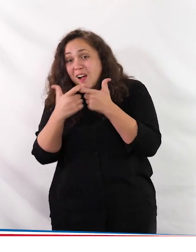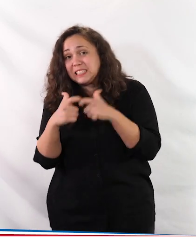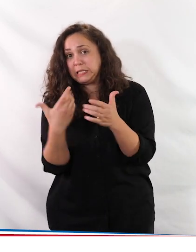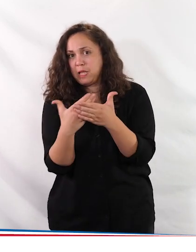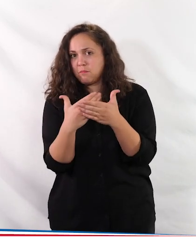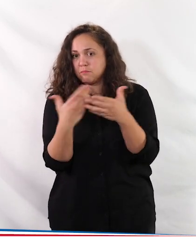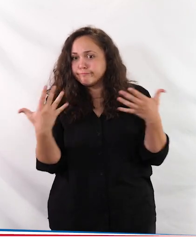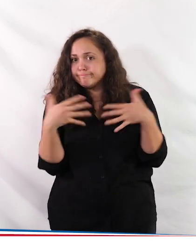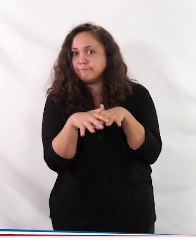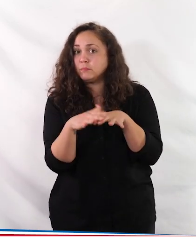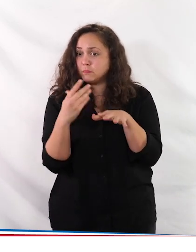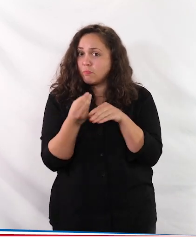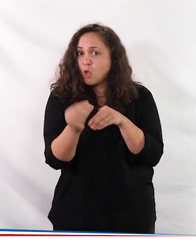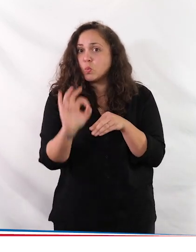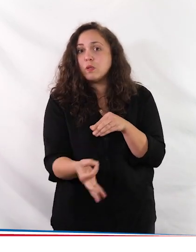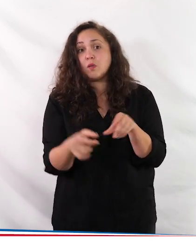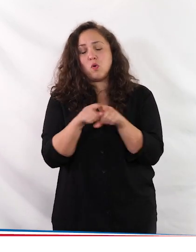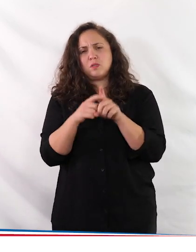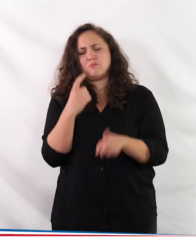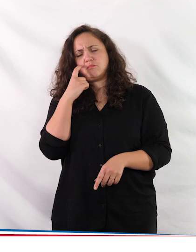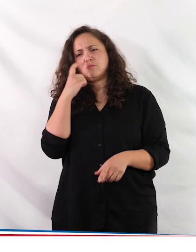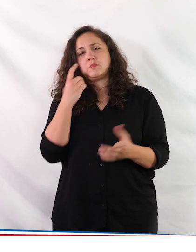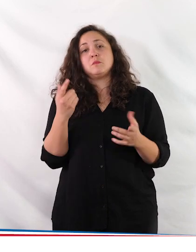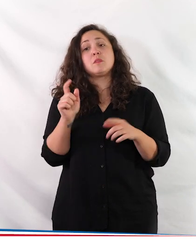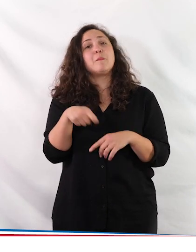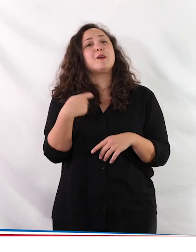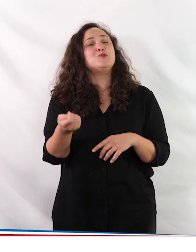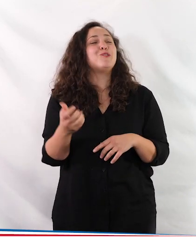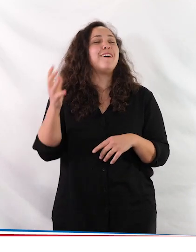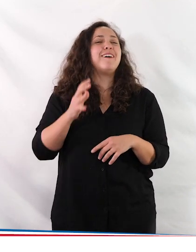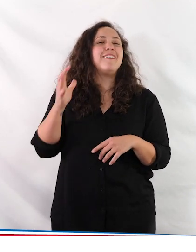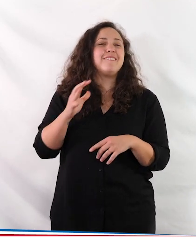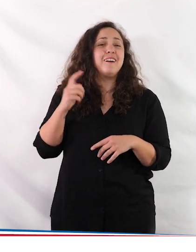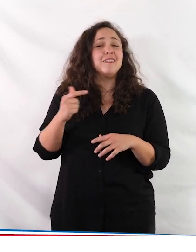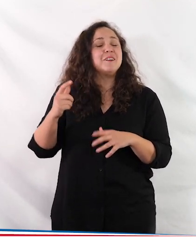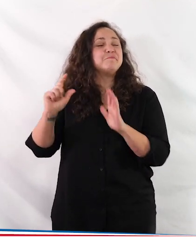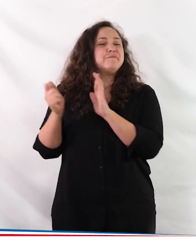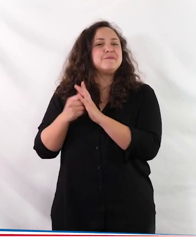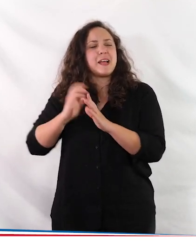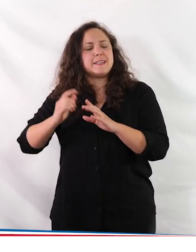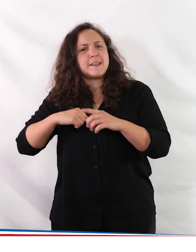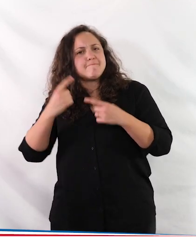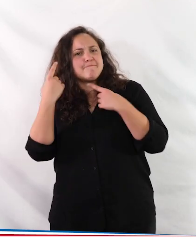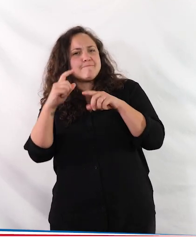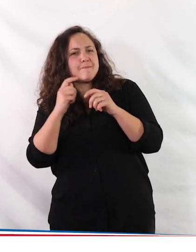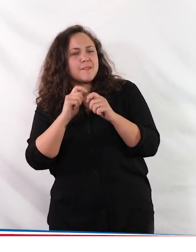par l'accessibilité du logement. Et en fait, on s'aperçoit aussi, évidemment, c'est l'argument que j'avais essayé de